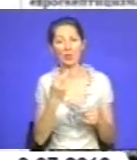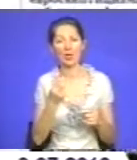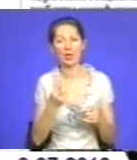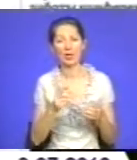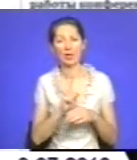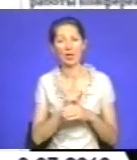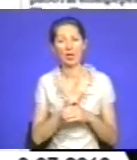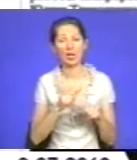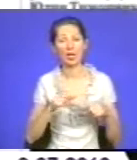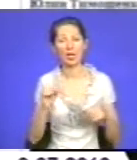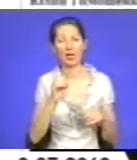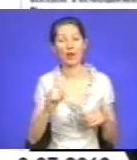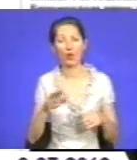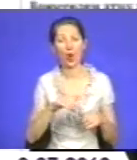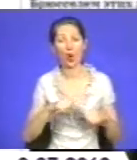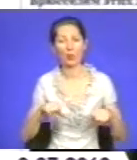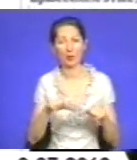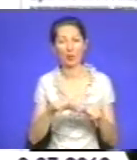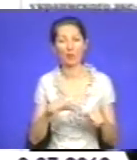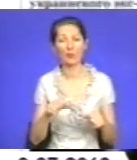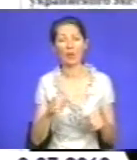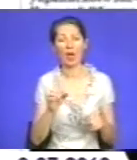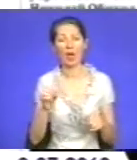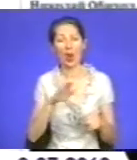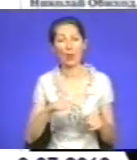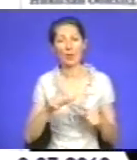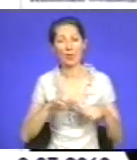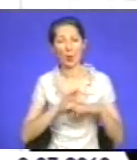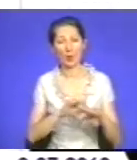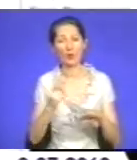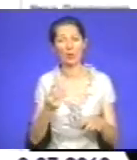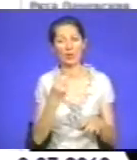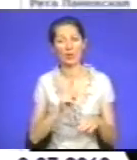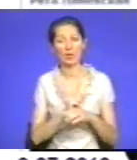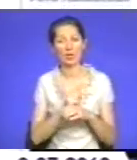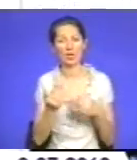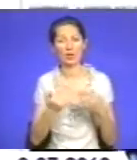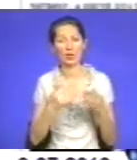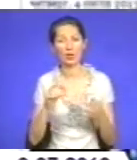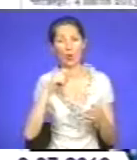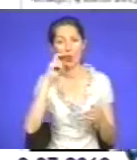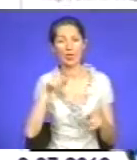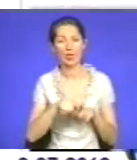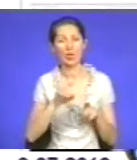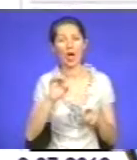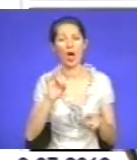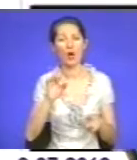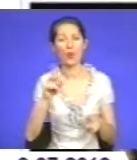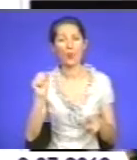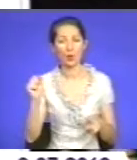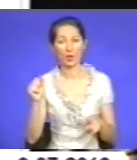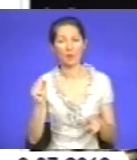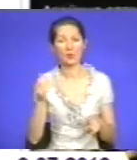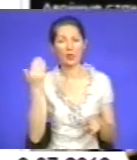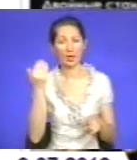Єврокомісія проводить подвійні стандарти відносно України і Румунії. Колишній заступник генпрокурора України Микола Обіхот вважає, що європейські